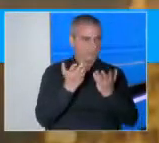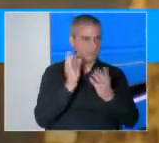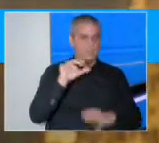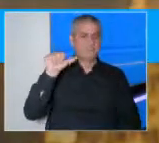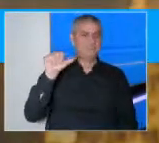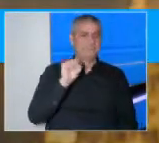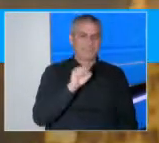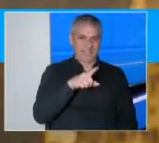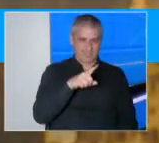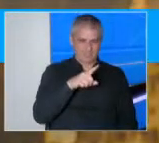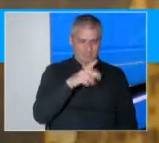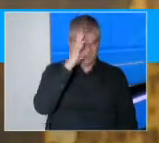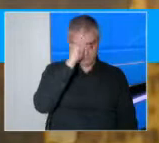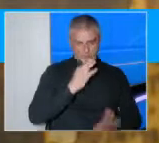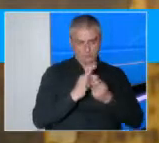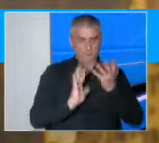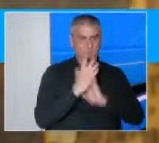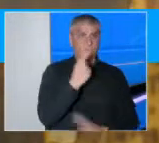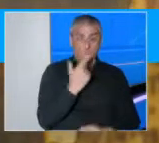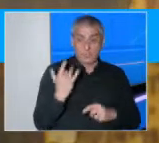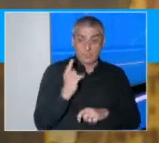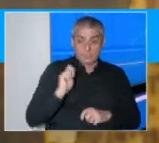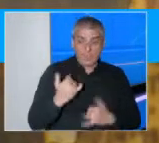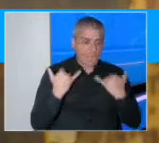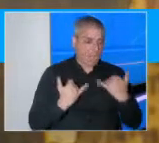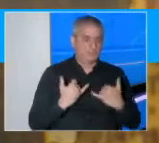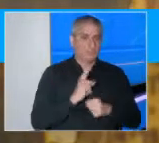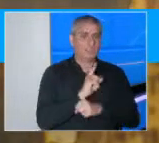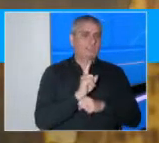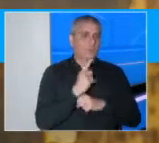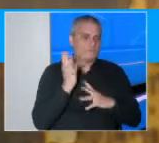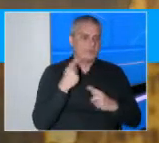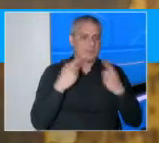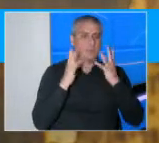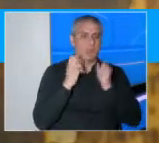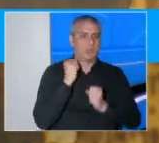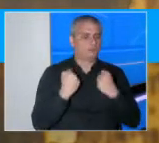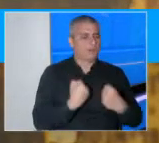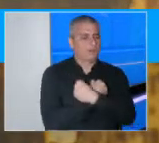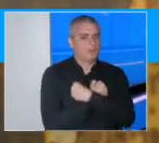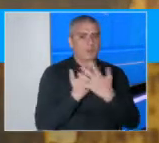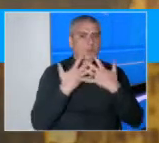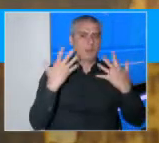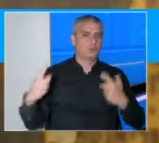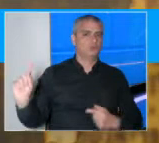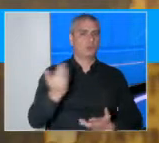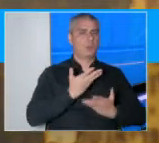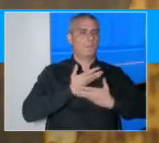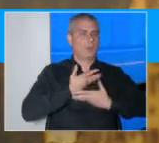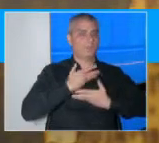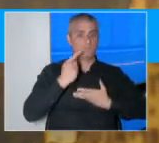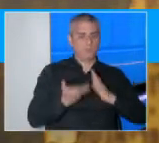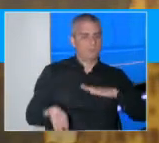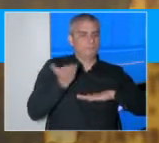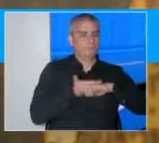איציק סעידיאן, כמו שאמרתי, דווקא בעת הזו, בימים הכל כך קשים לכולנו, את החיבוק הגדול שמקבלים, והוא